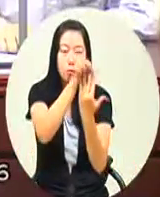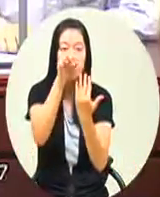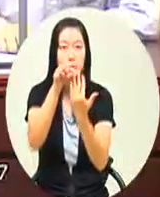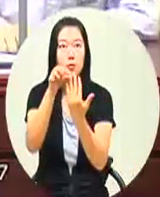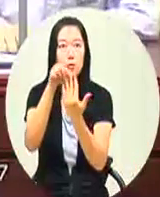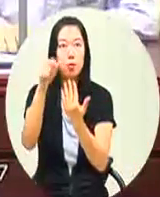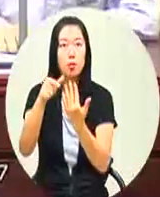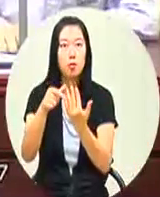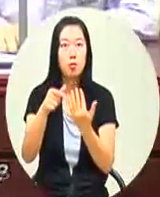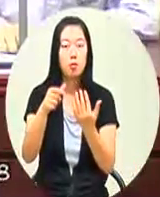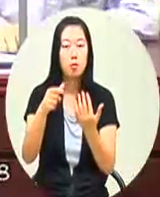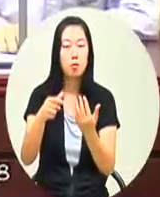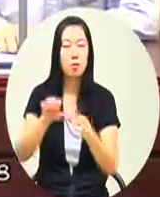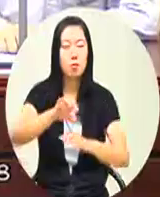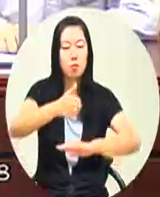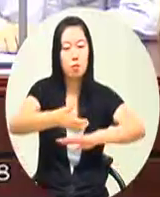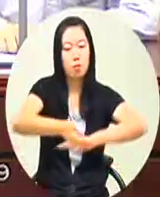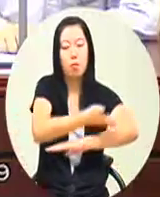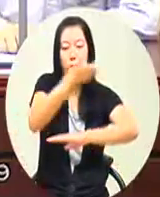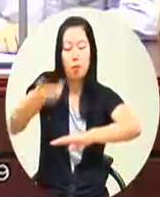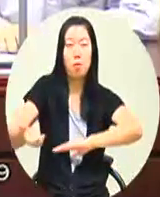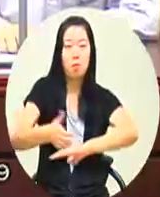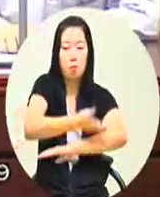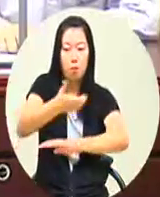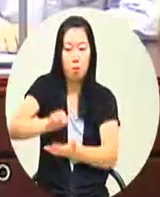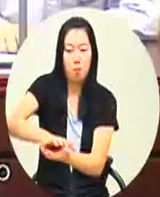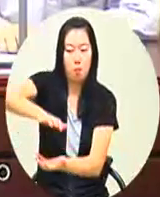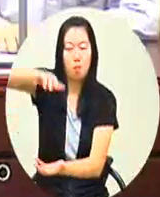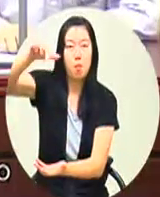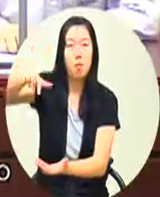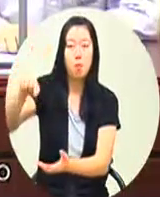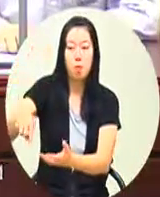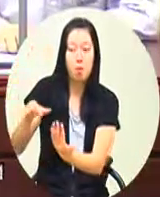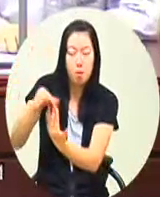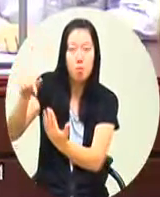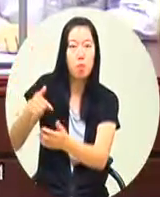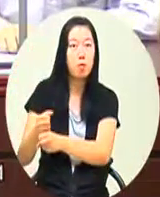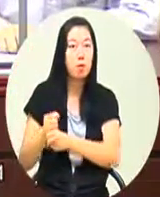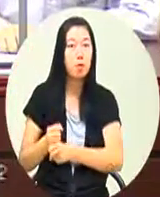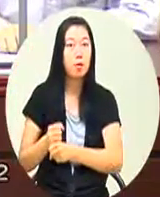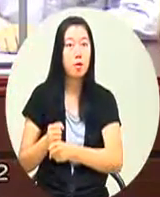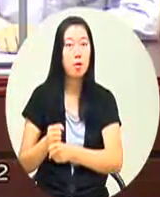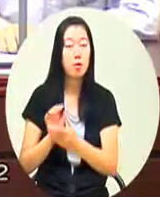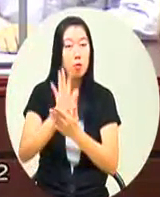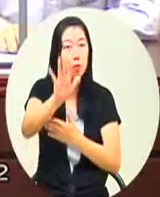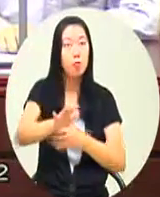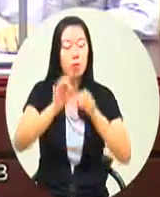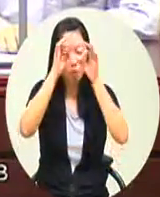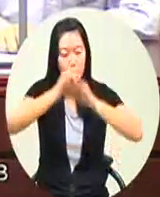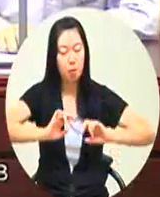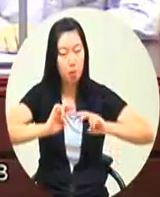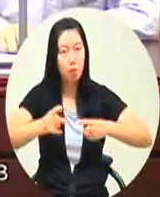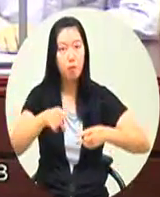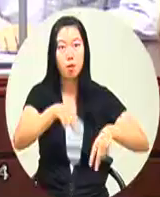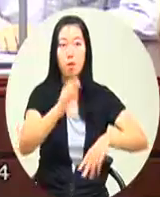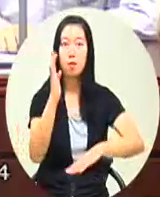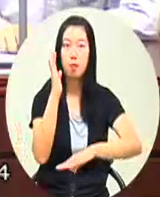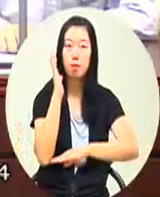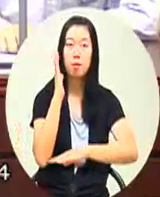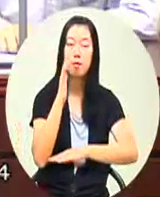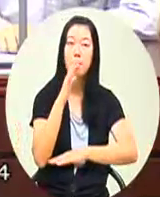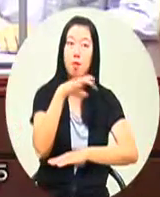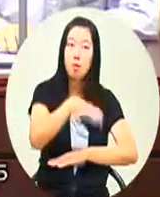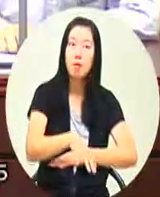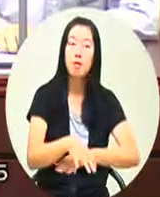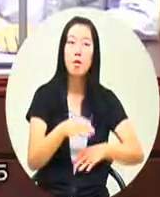一个堆置地点。所以未来我们会去检讨，检讨又会在他们的这一个那个行政院农委会这边的会刊